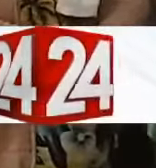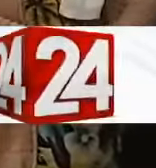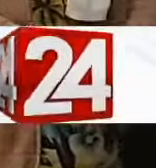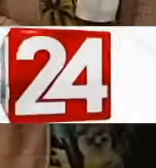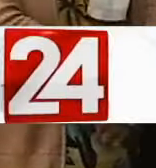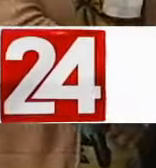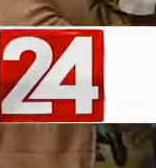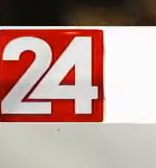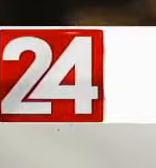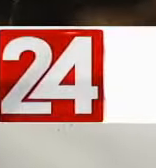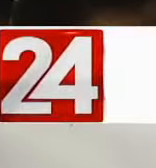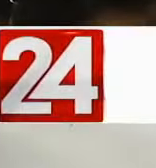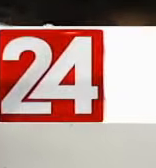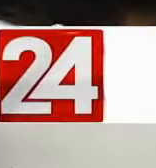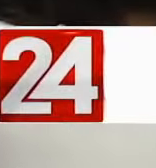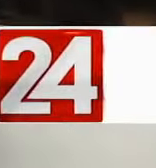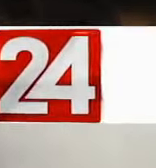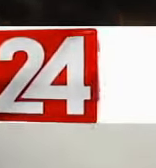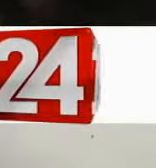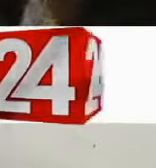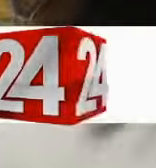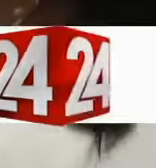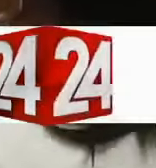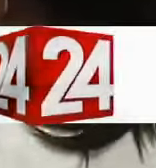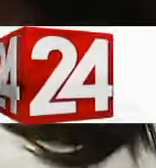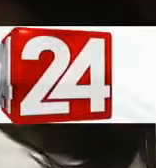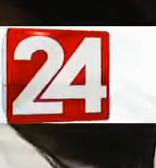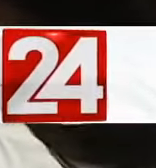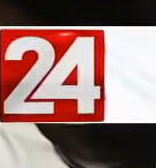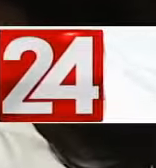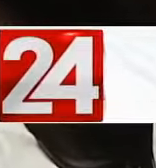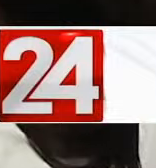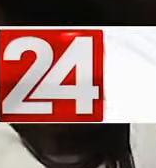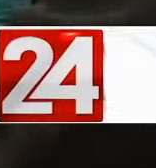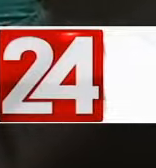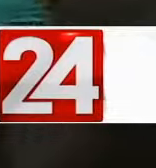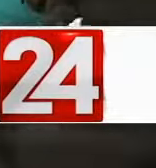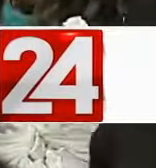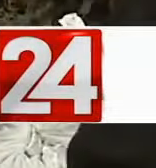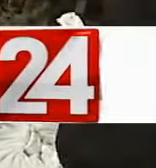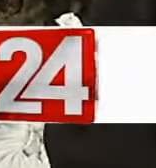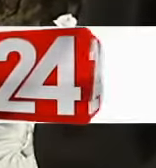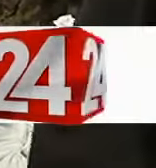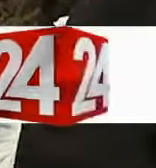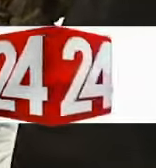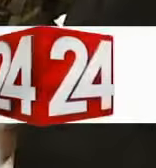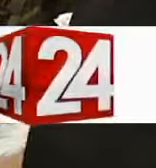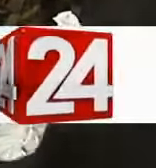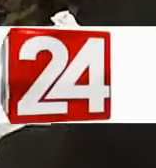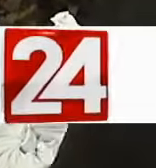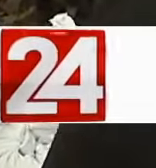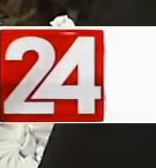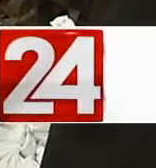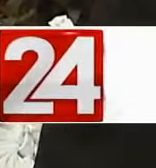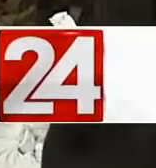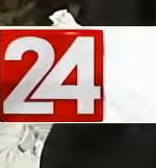At ang bagong pag-asang naiparamdam ng GMA Kapuso Foundation sa ilang nasalanta ng Bagyong Odette sa